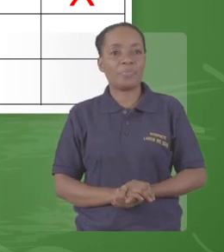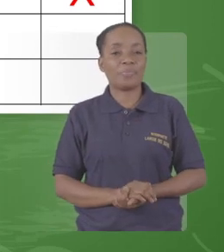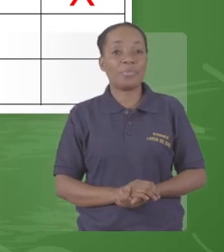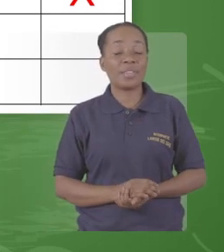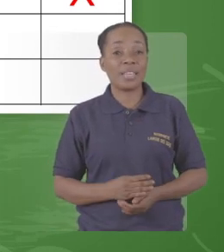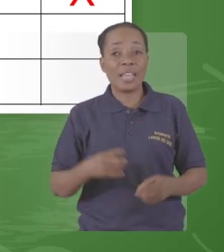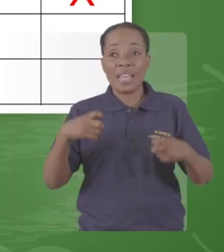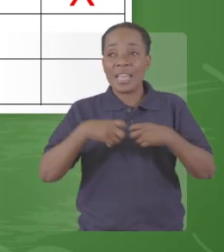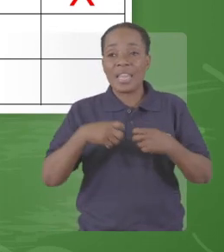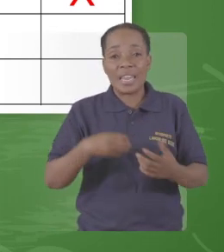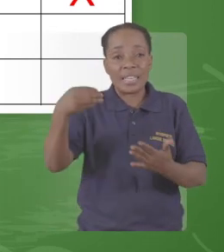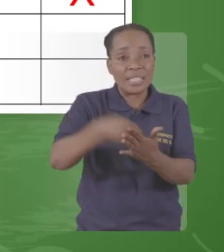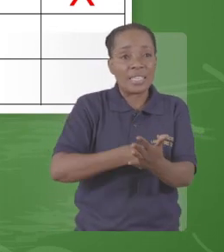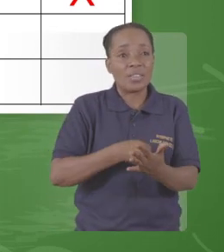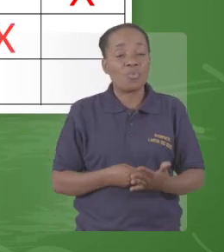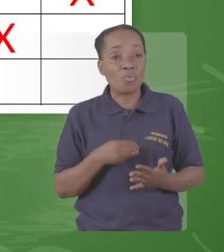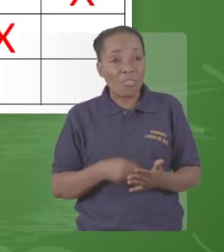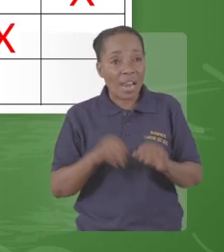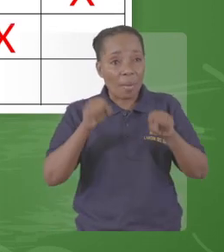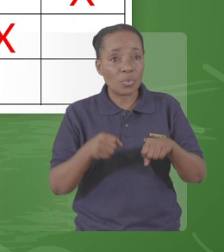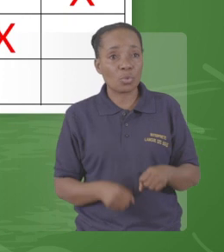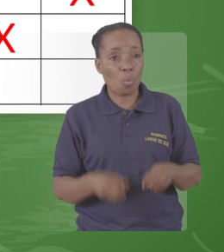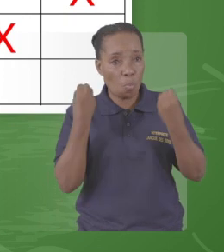Les énergies renouvelables sont fortement consommées en France. Vrai.